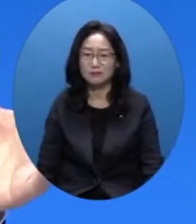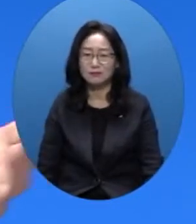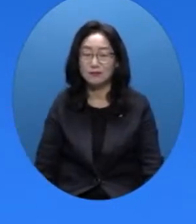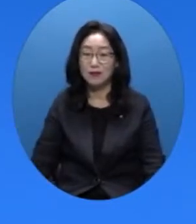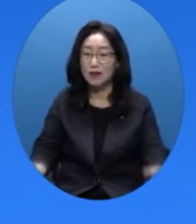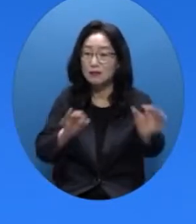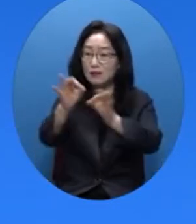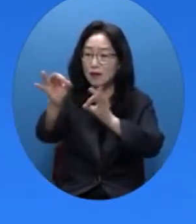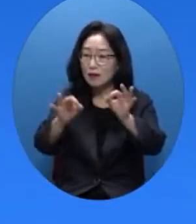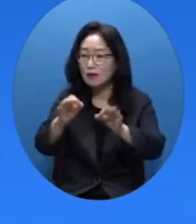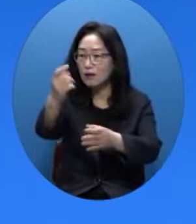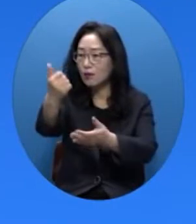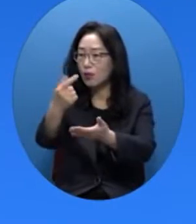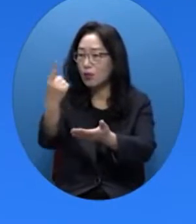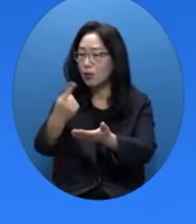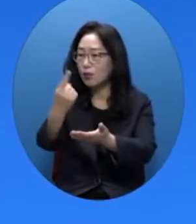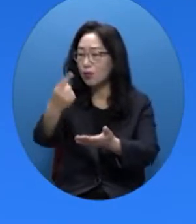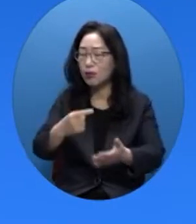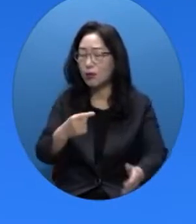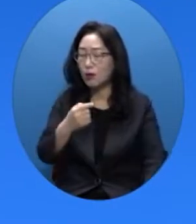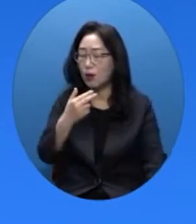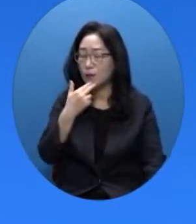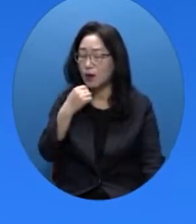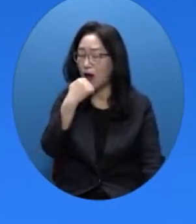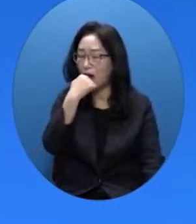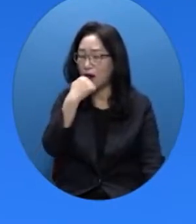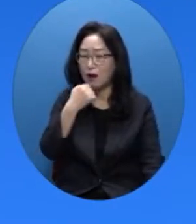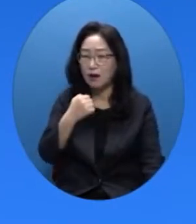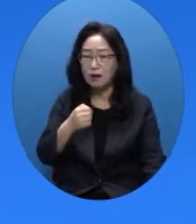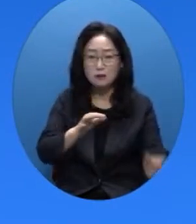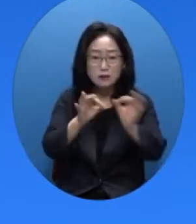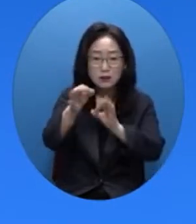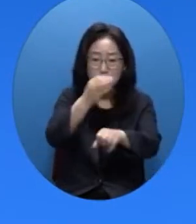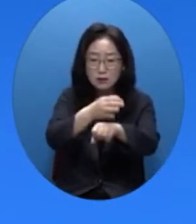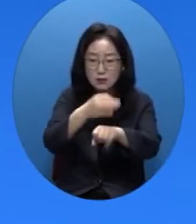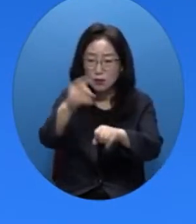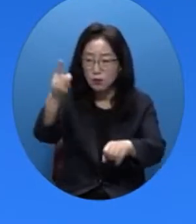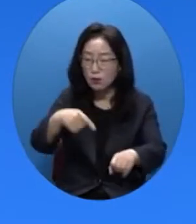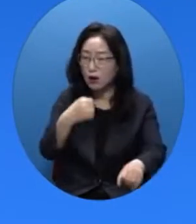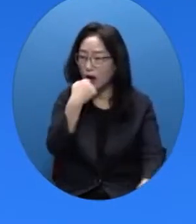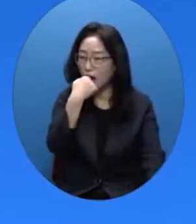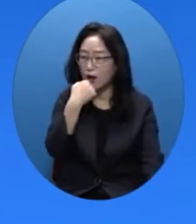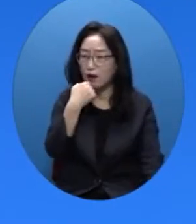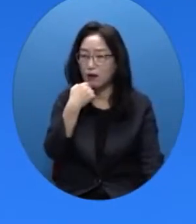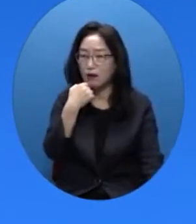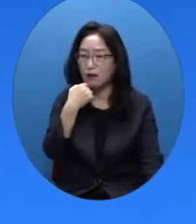가게에 손님도 없고 시장에 장보러 온 사람도 없고 그저